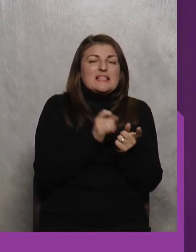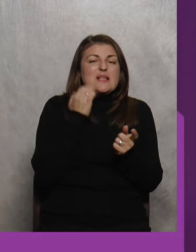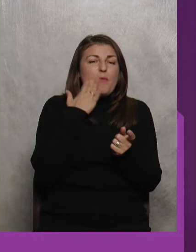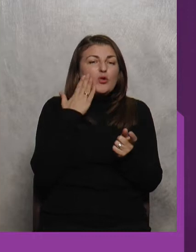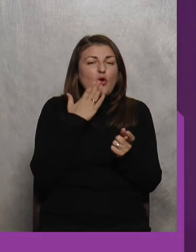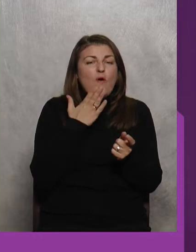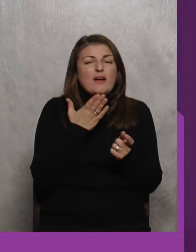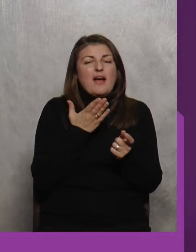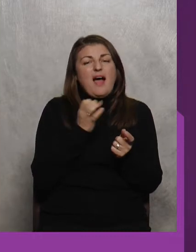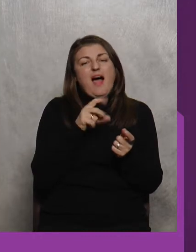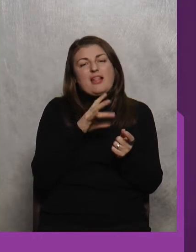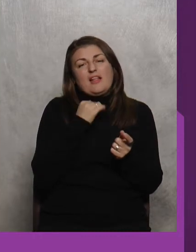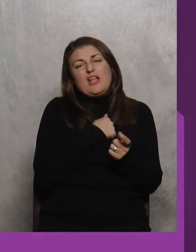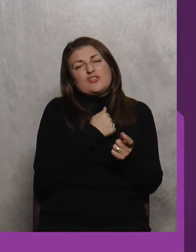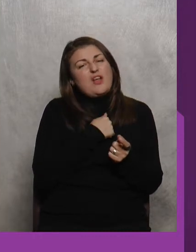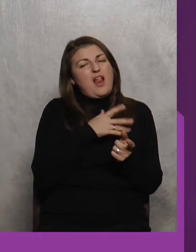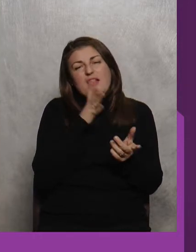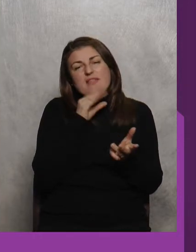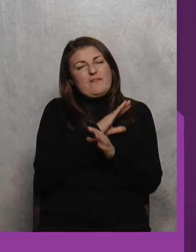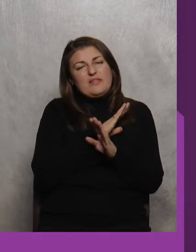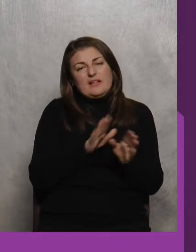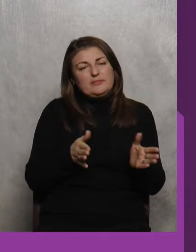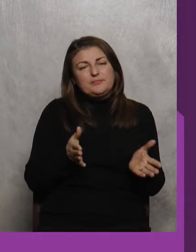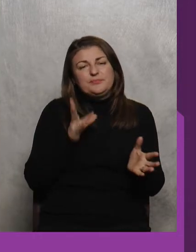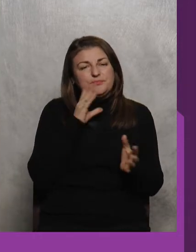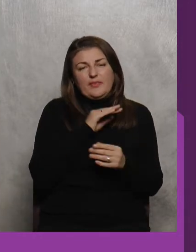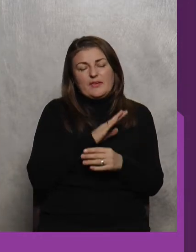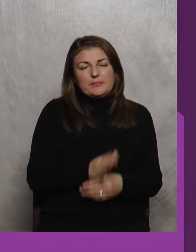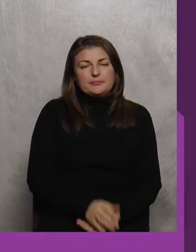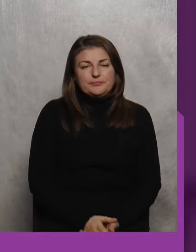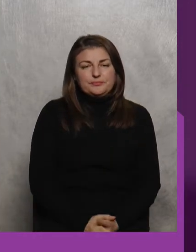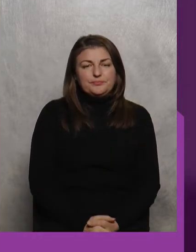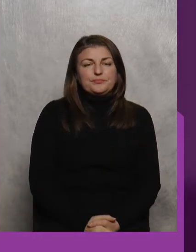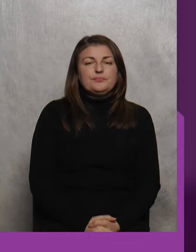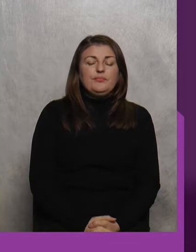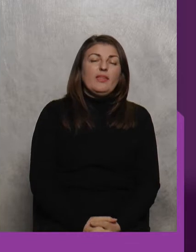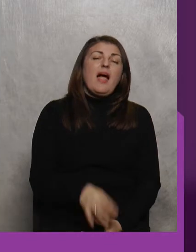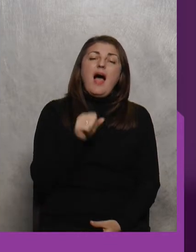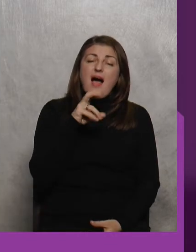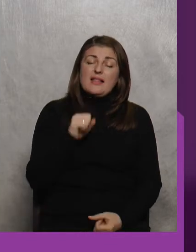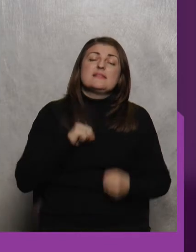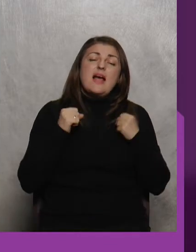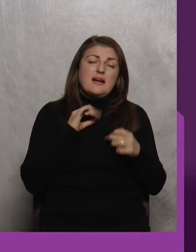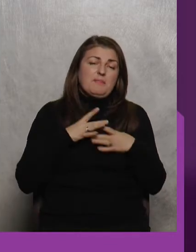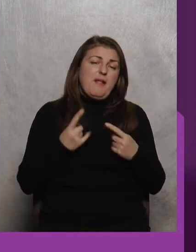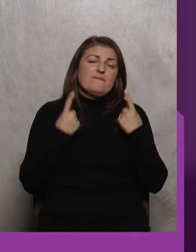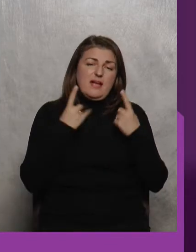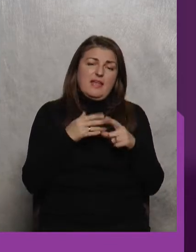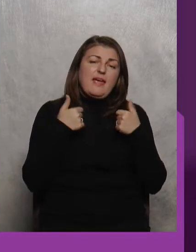Молдови. Ах, але, на жаль, не вдалося, мені здається, у Олександра Симоненка. Але старання були великі